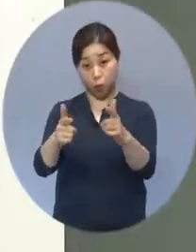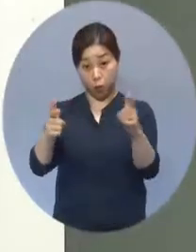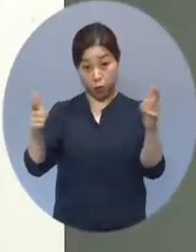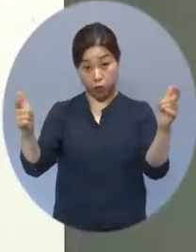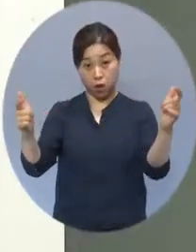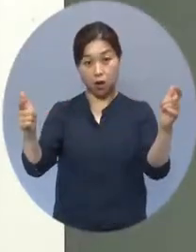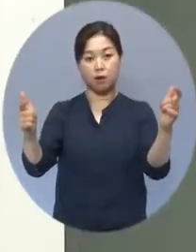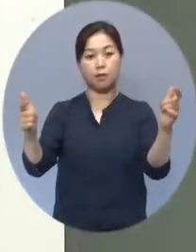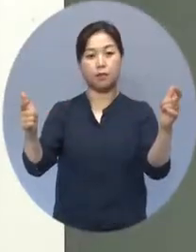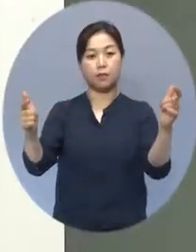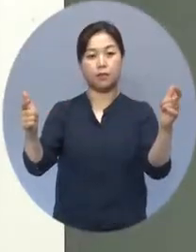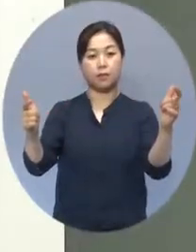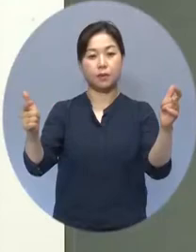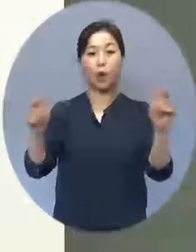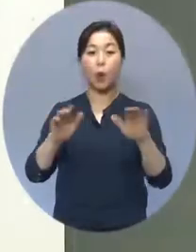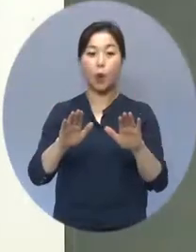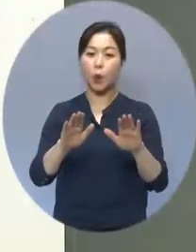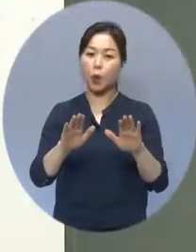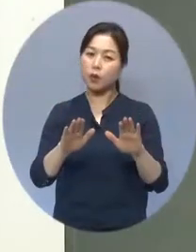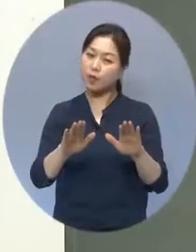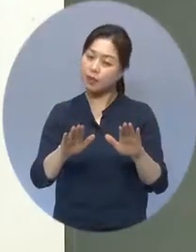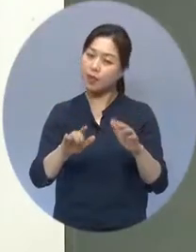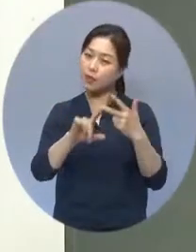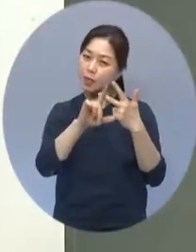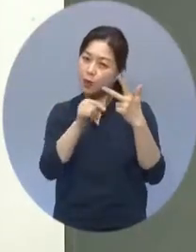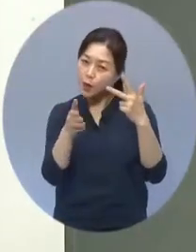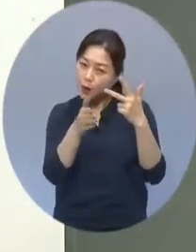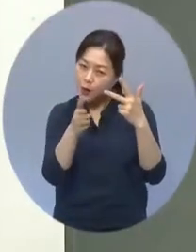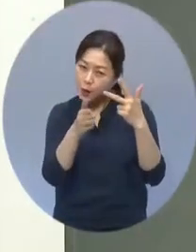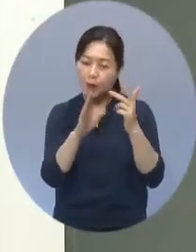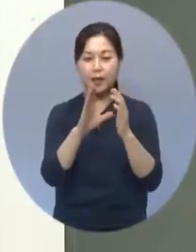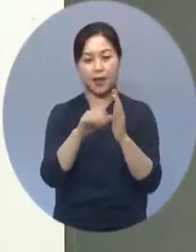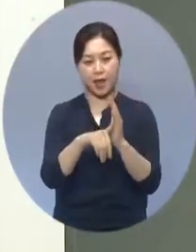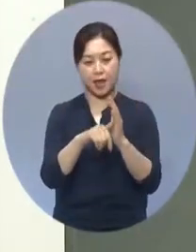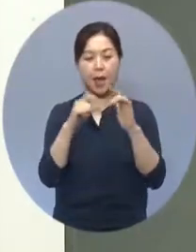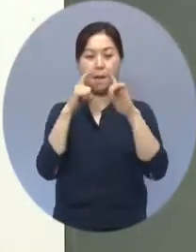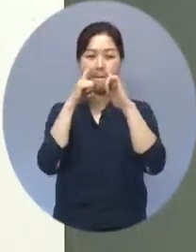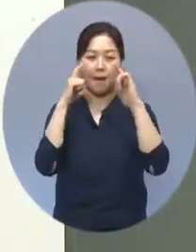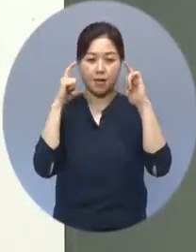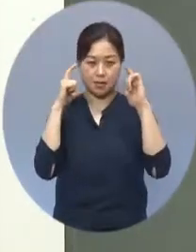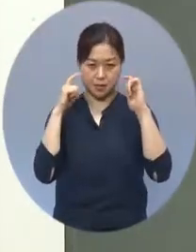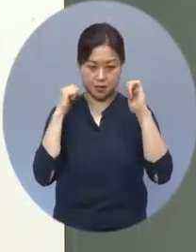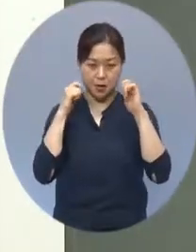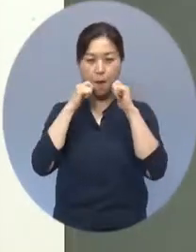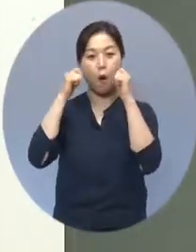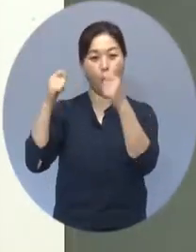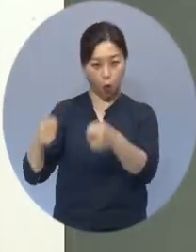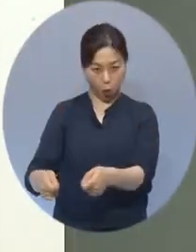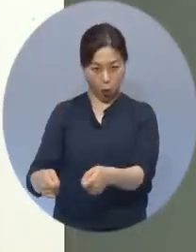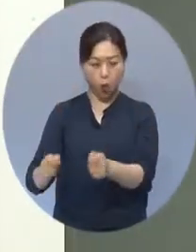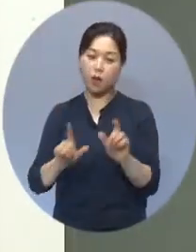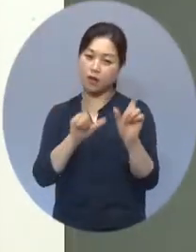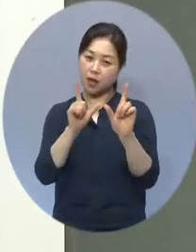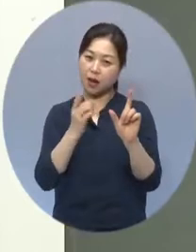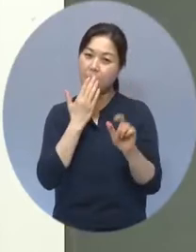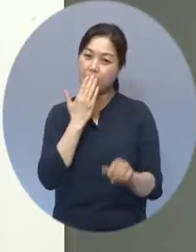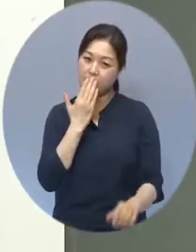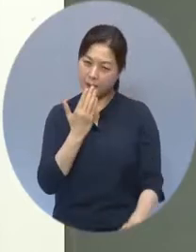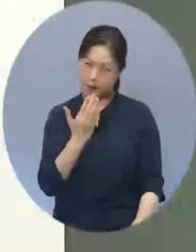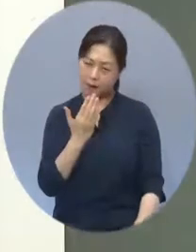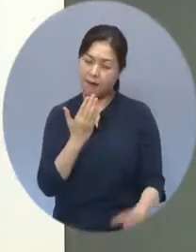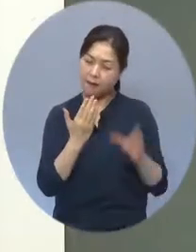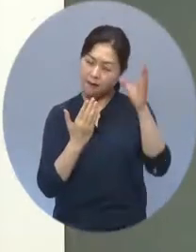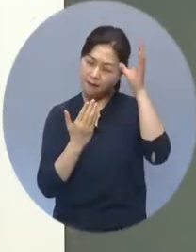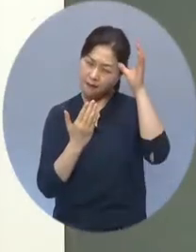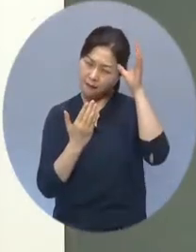활발해지면서 오는 7월쯤에는 우리가 마스크를 벗고 생활을 할 수 있지 않을까 하는 큰